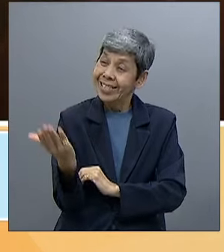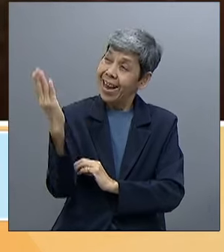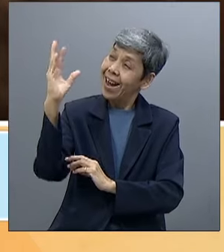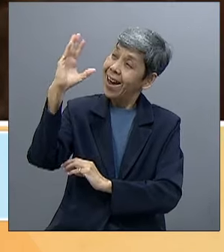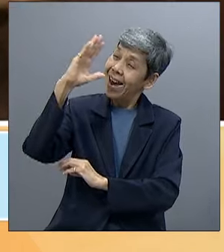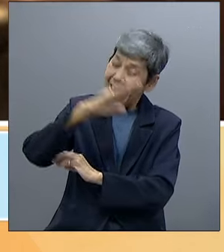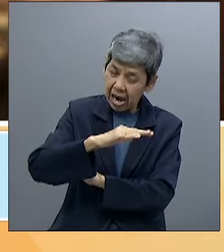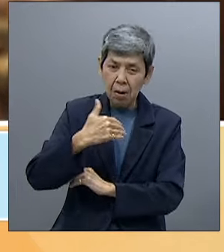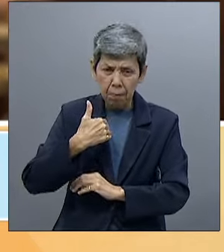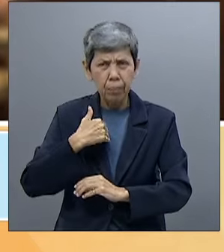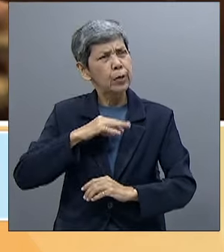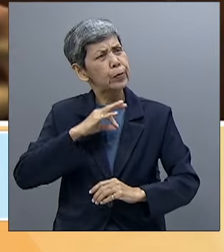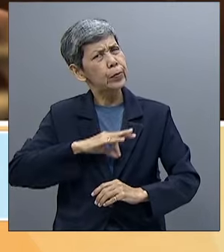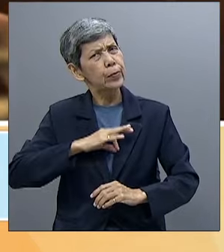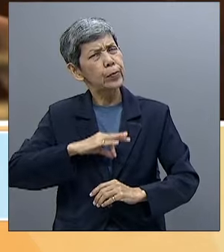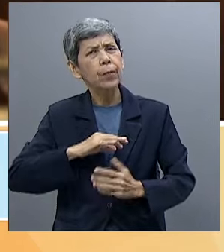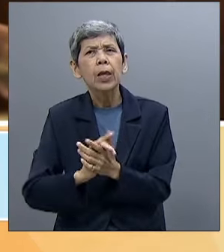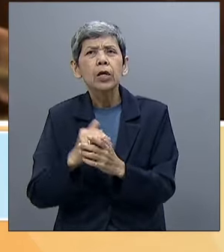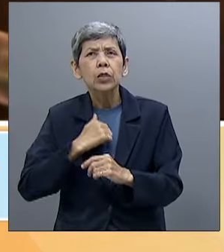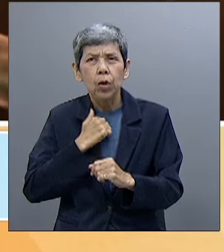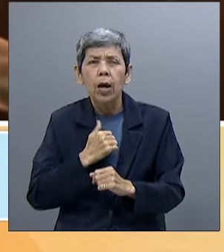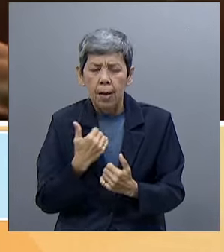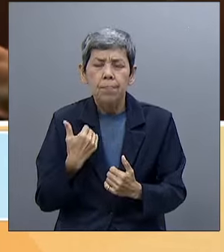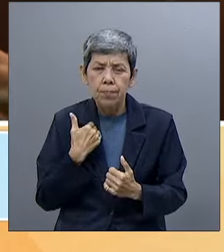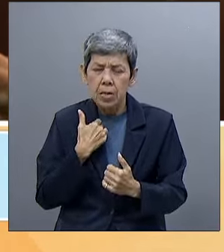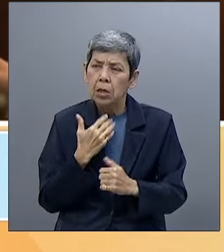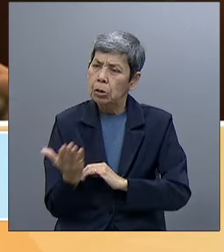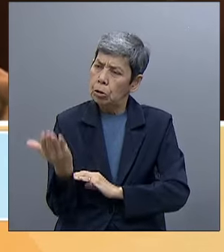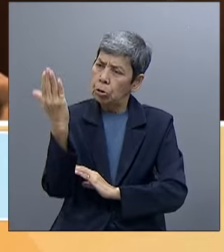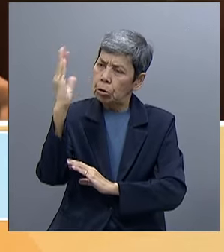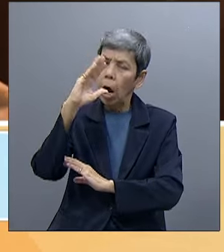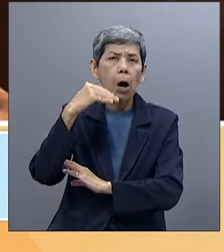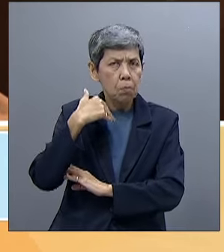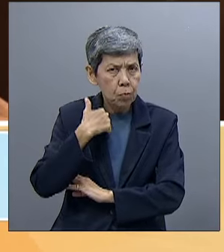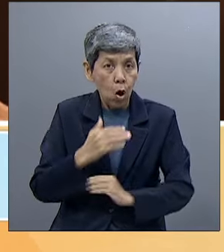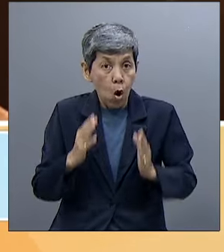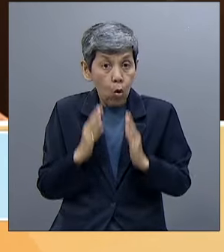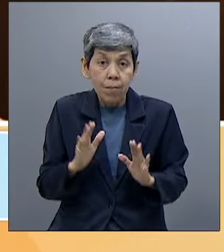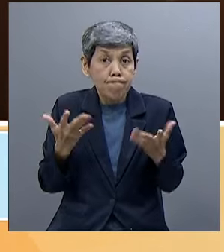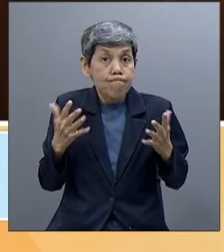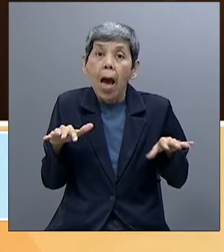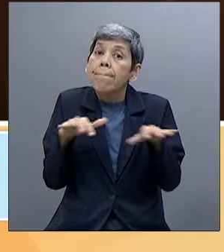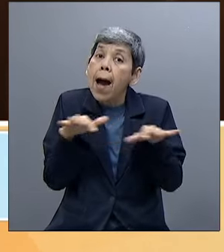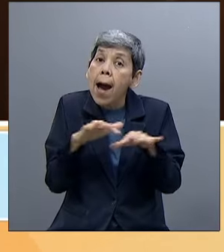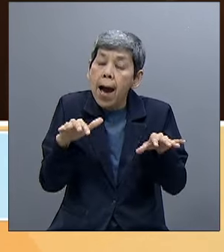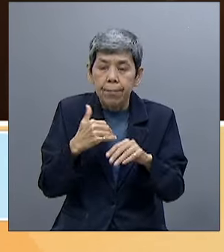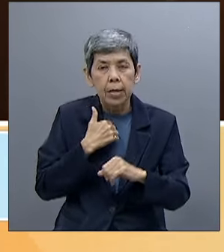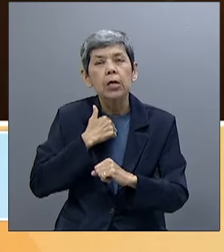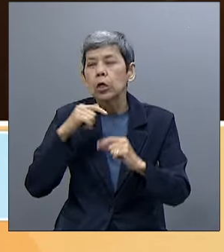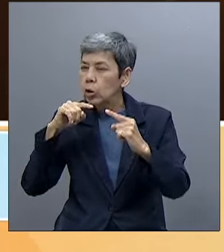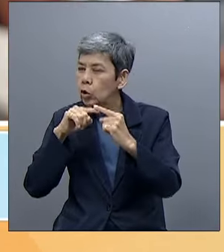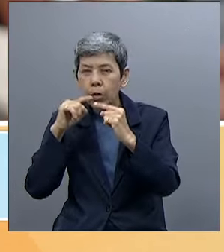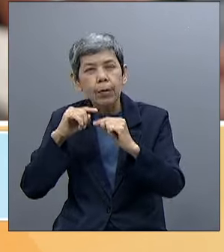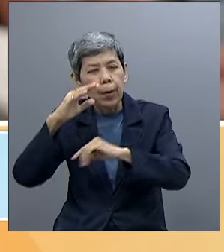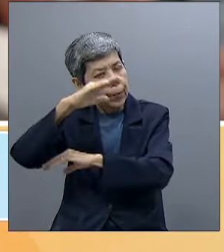ๆเนี่ยอาการอาจจะรบกวนในช่วงกลางวันด้วยเช่นกันนะคะแต่ว่าในคนที่ไม่ได้เป็นเยอะเนี่ยอาการจะไปเด่นส่วนใหญ่ใน